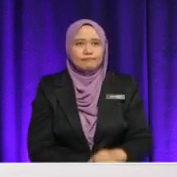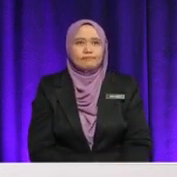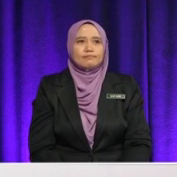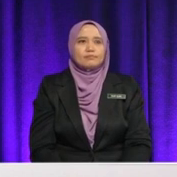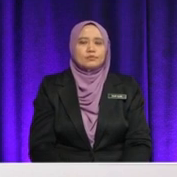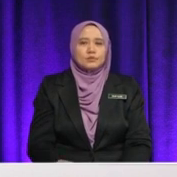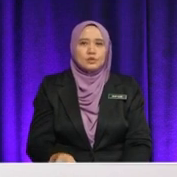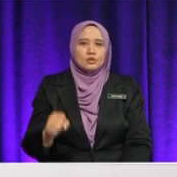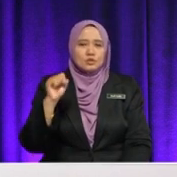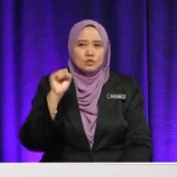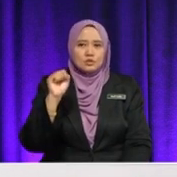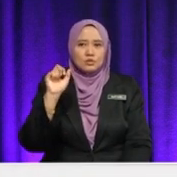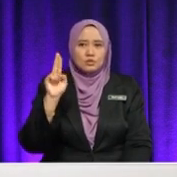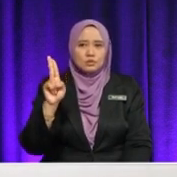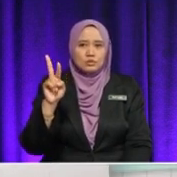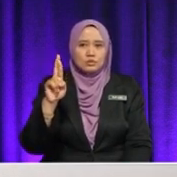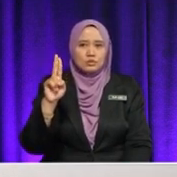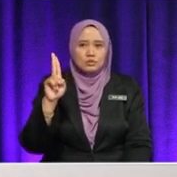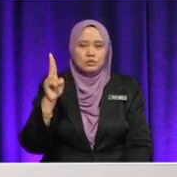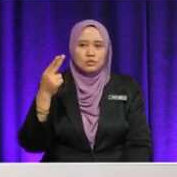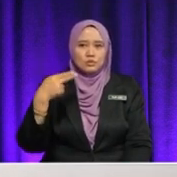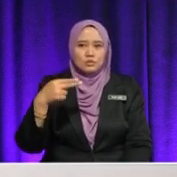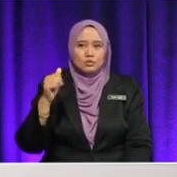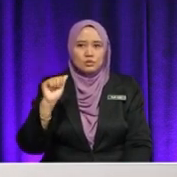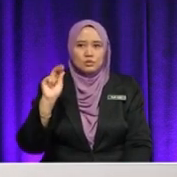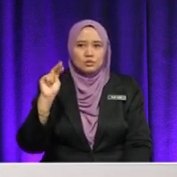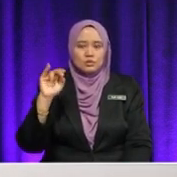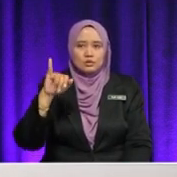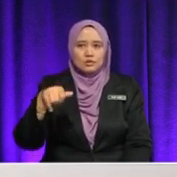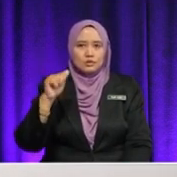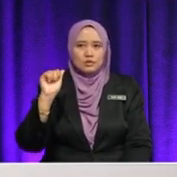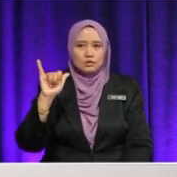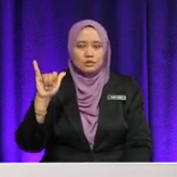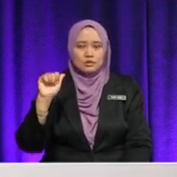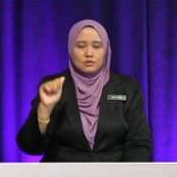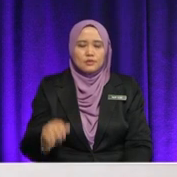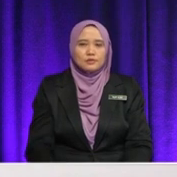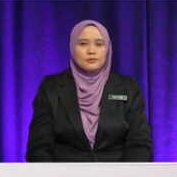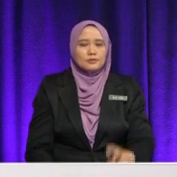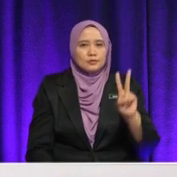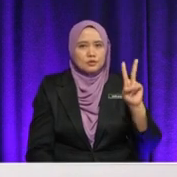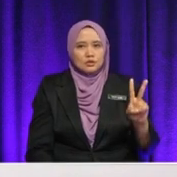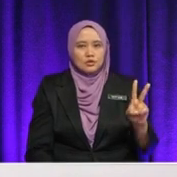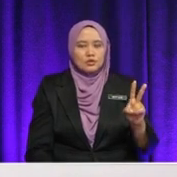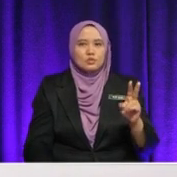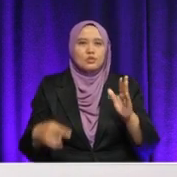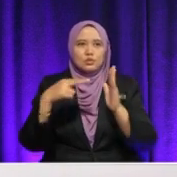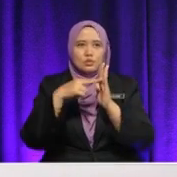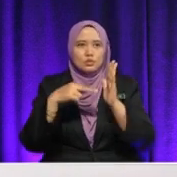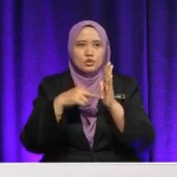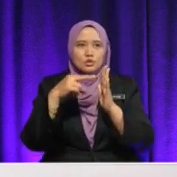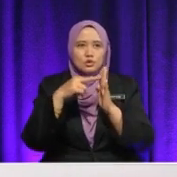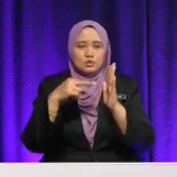kata kunci Avanza y kedua undang-undang ketiga pendaftaran pengundi dan keempat penamaan calon